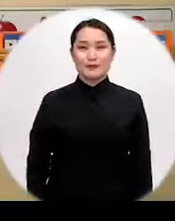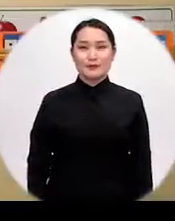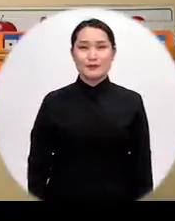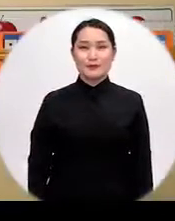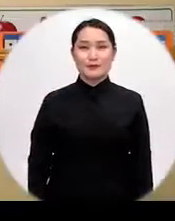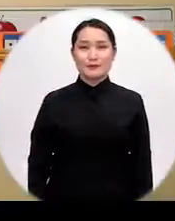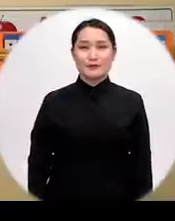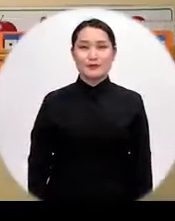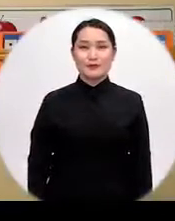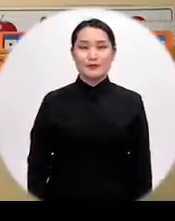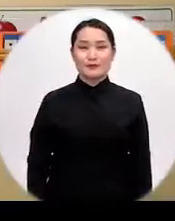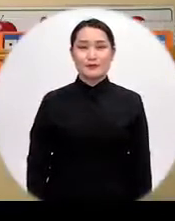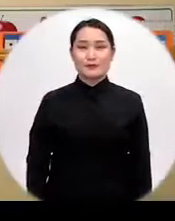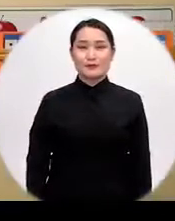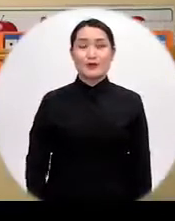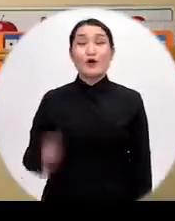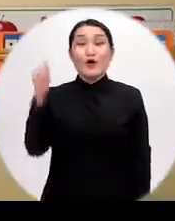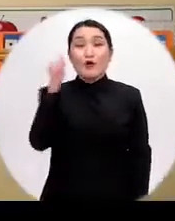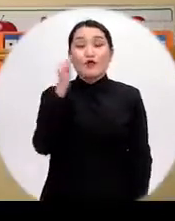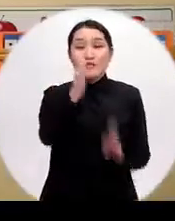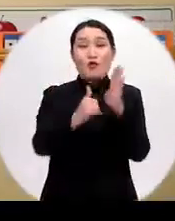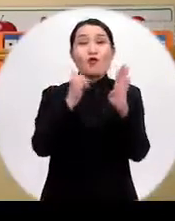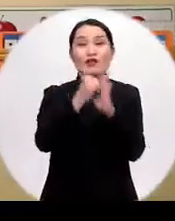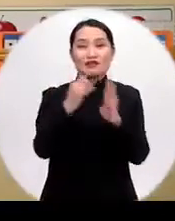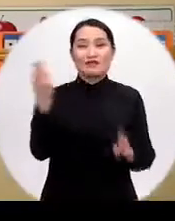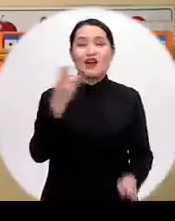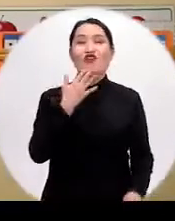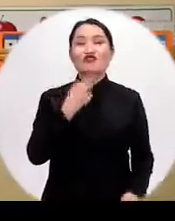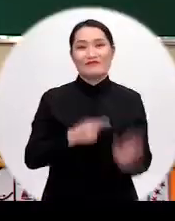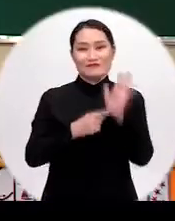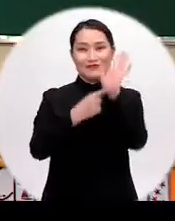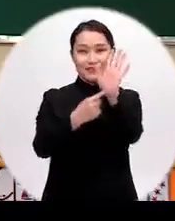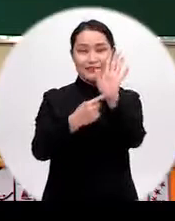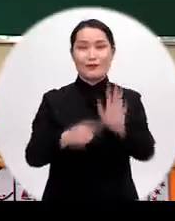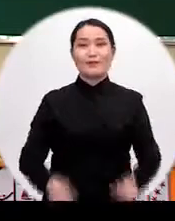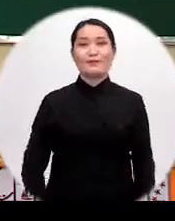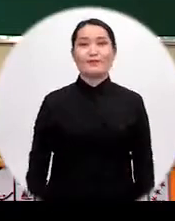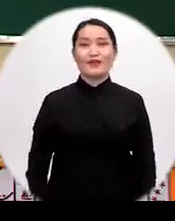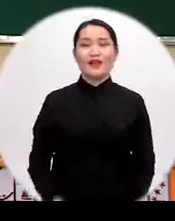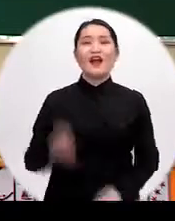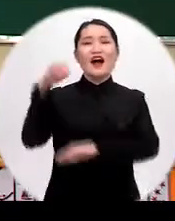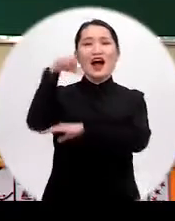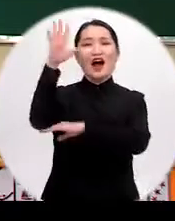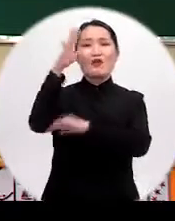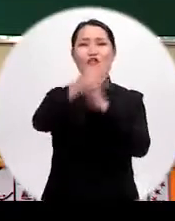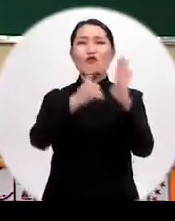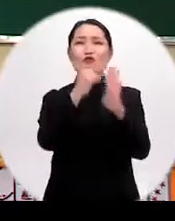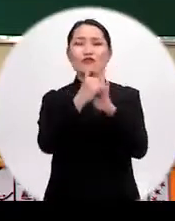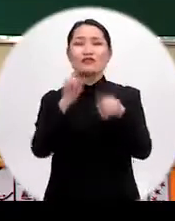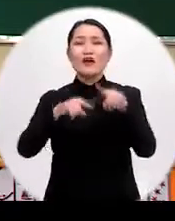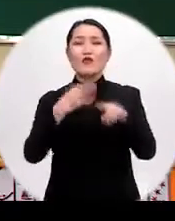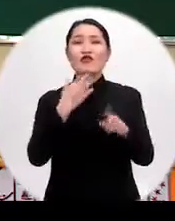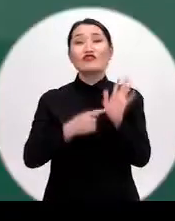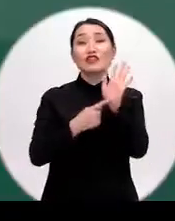За, өвлийн үлрэлийг цагаан өнгөөр төлөөлүүлээ. Тэгвэл чи хаврын үлрэлийг ямар